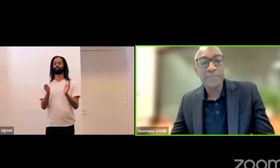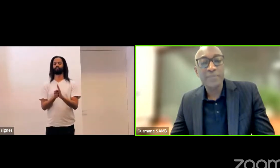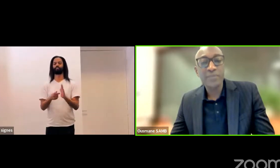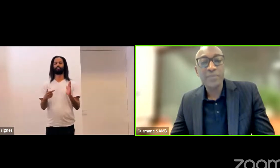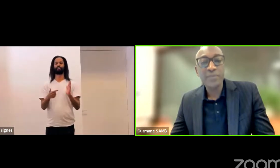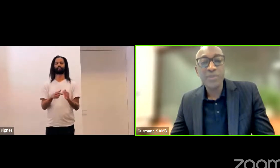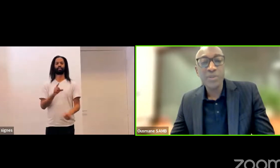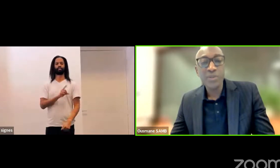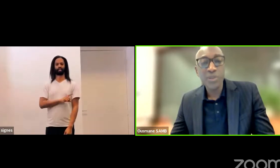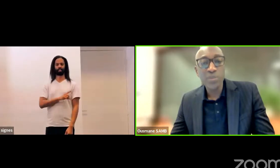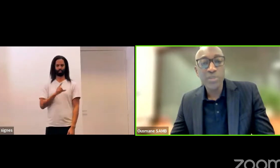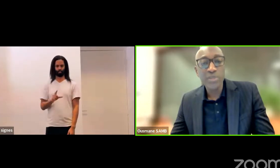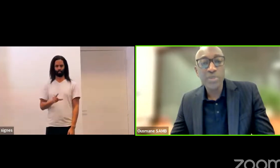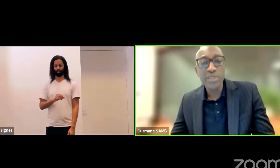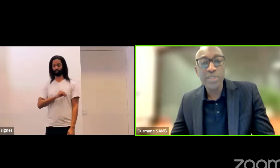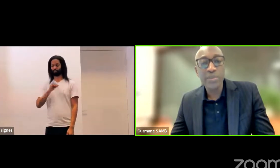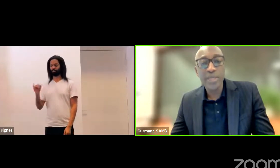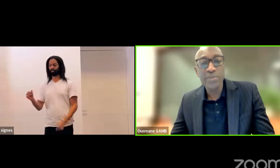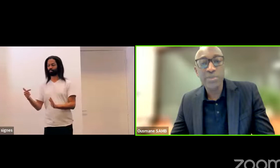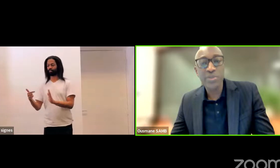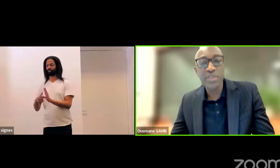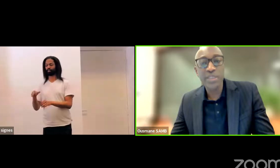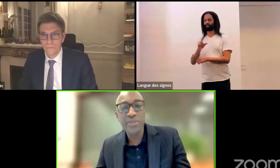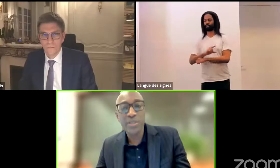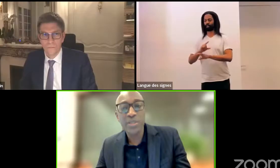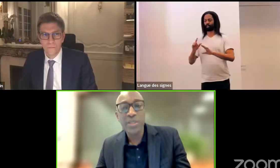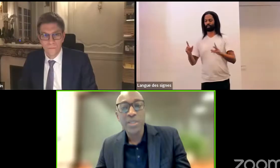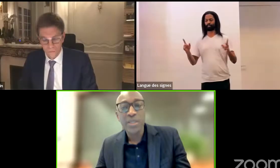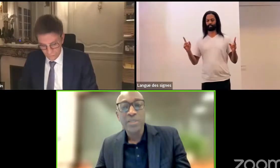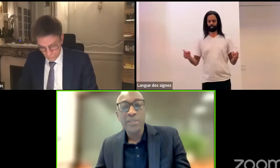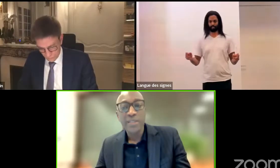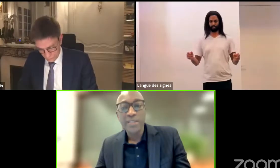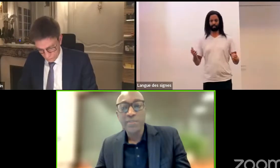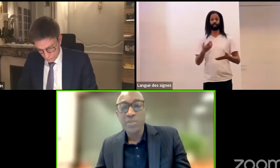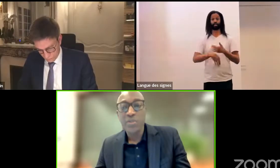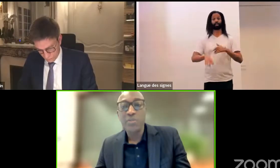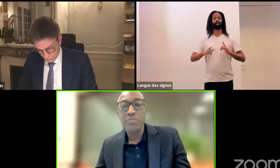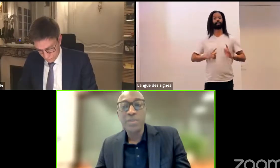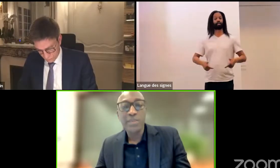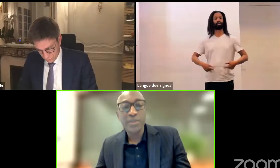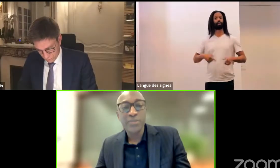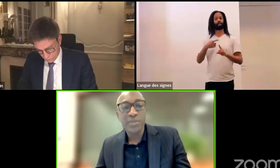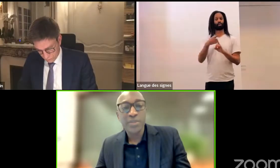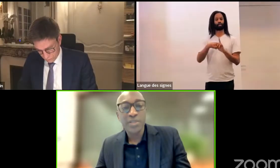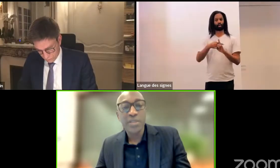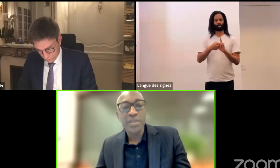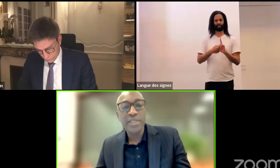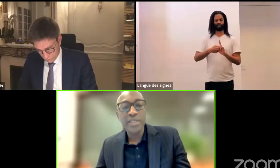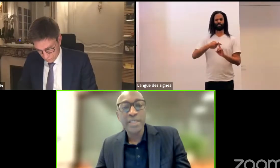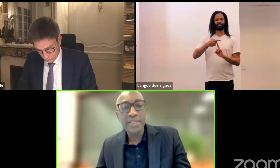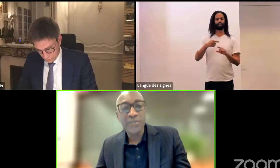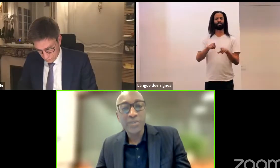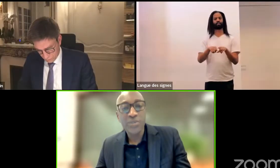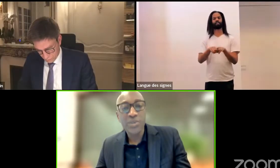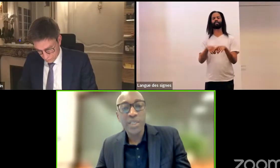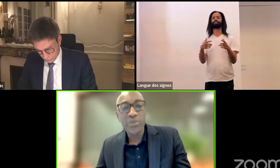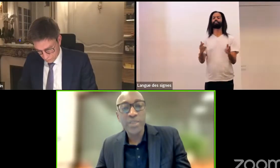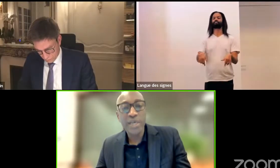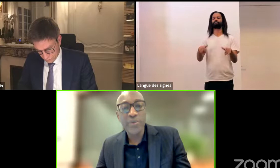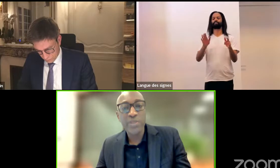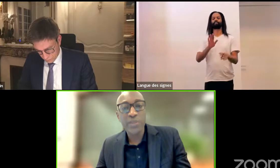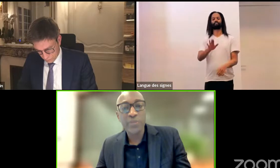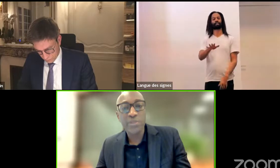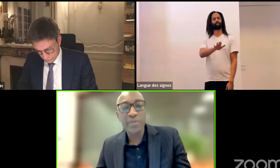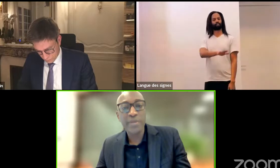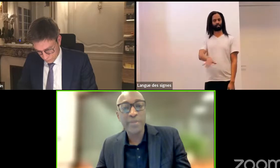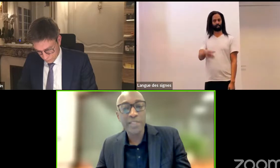2022-2027 une augmentation des températures dans les écoles, des bâtiments petite enfance, un délai d'intervention réduit